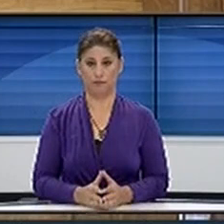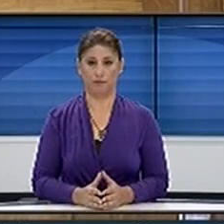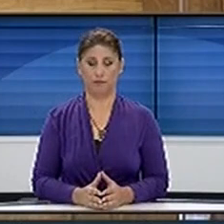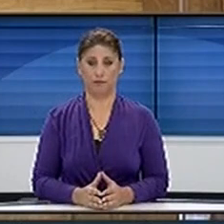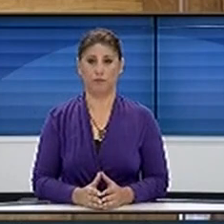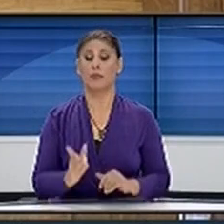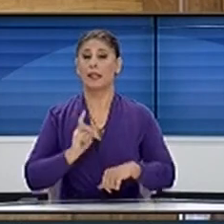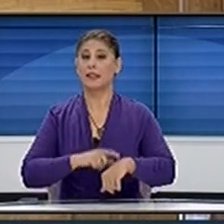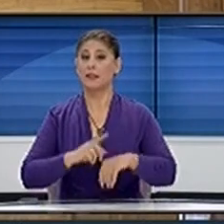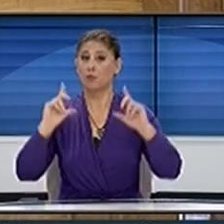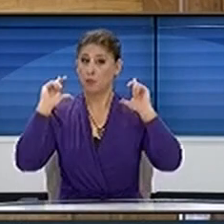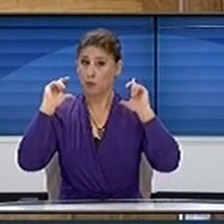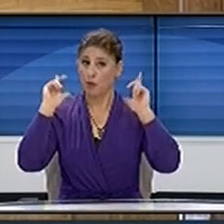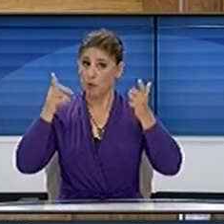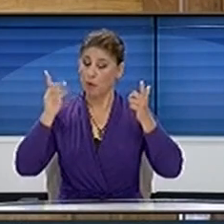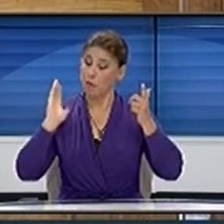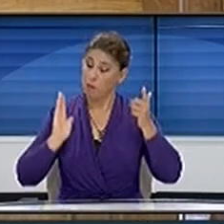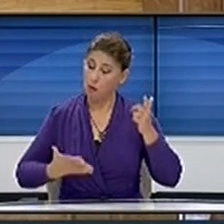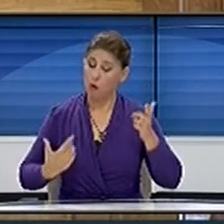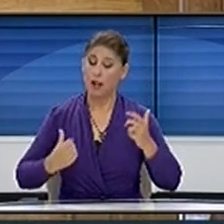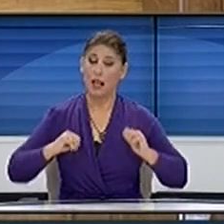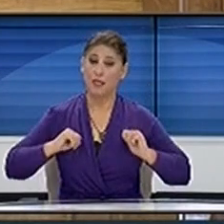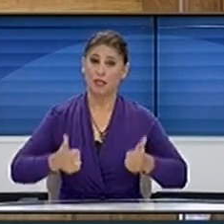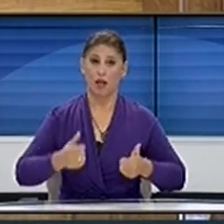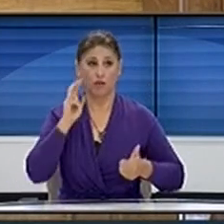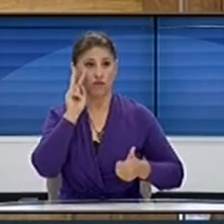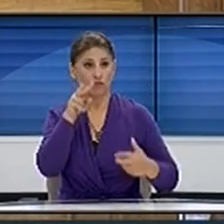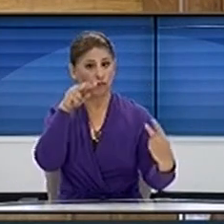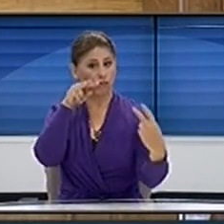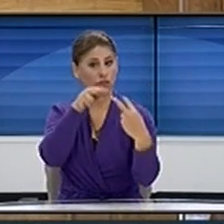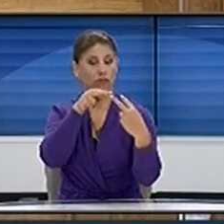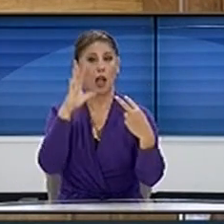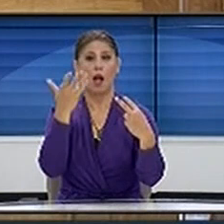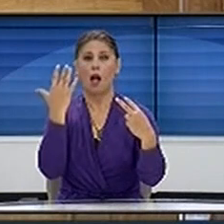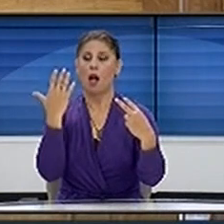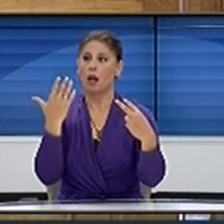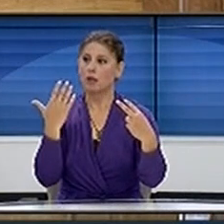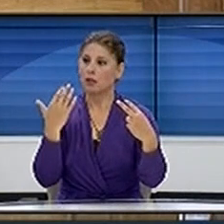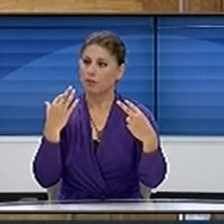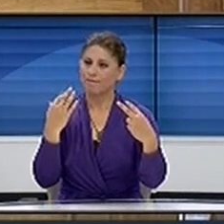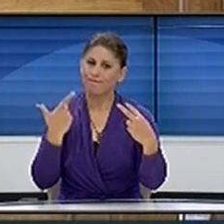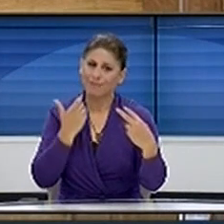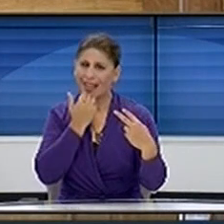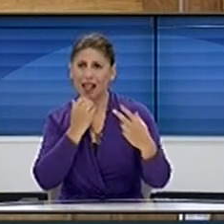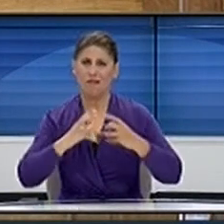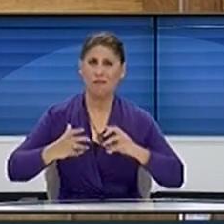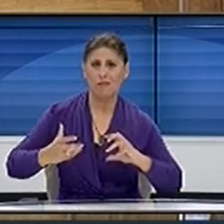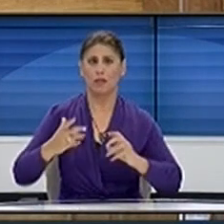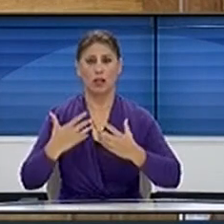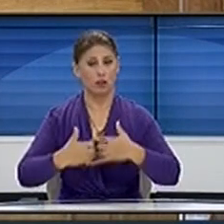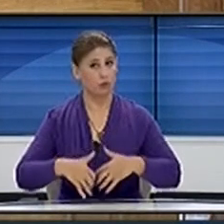την ώρα που η δημοκρατία μπορεί και έχει το θάρρος να κοιτά κατάματα τα όποια κενά στη λειτουργία της,